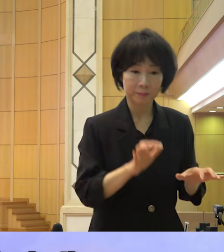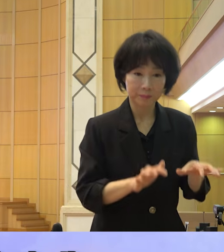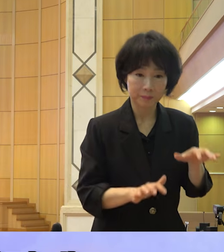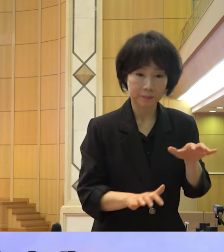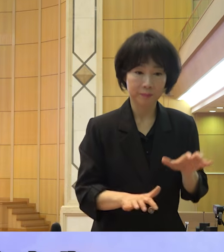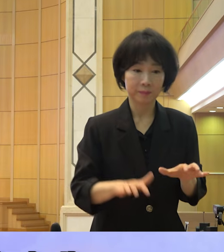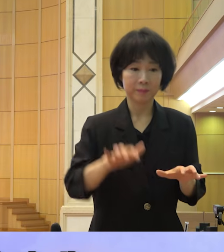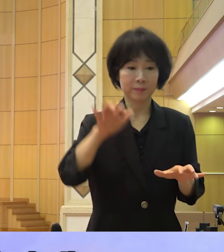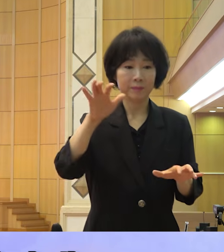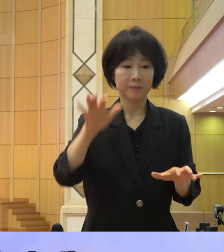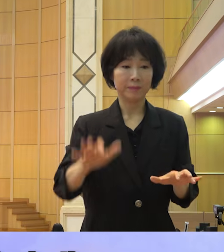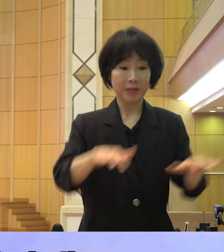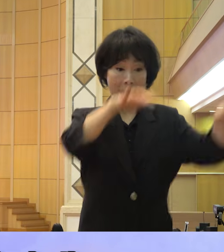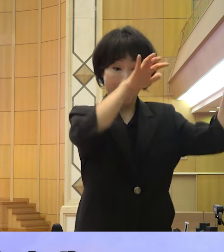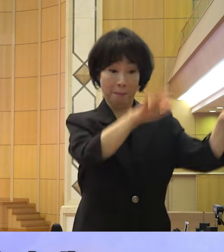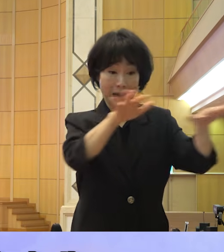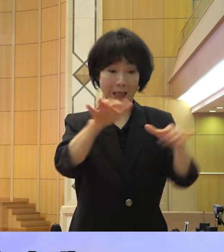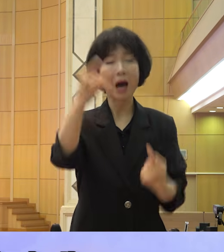저